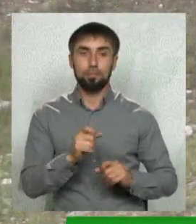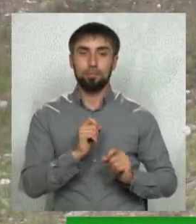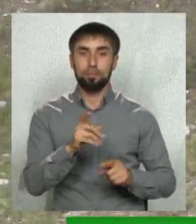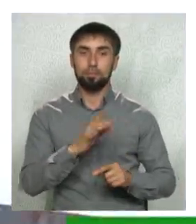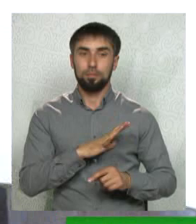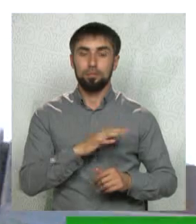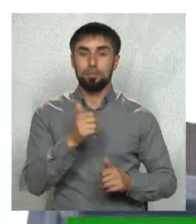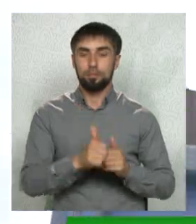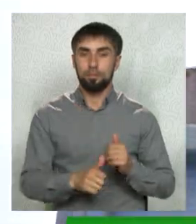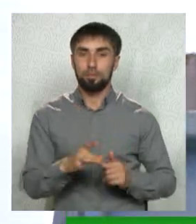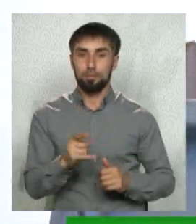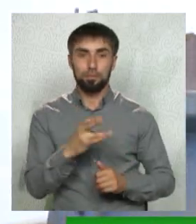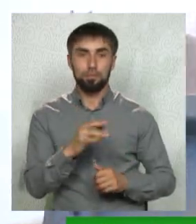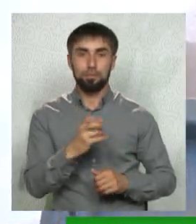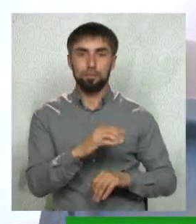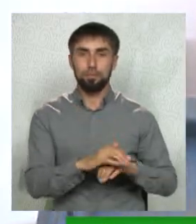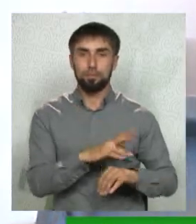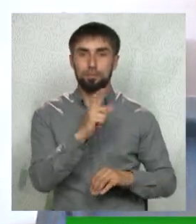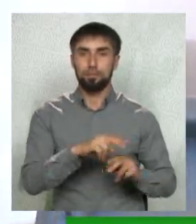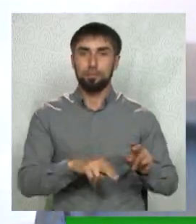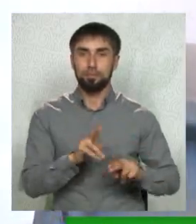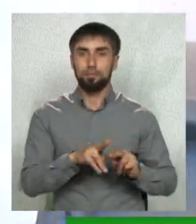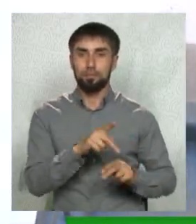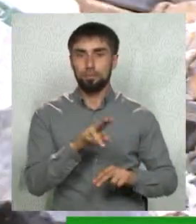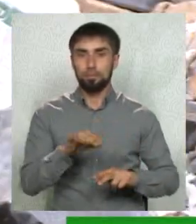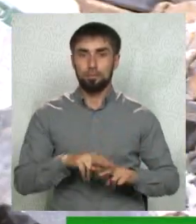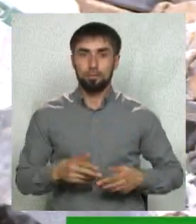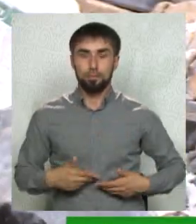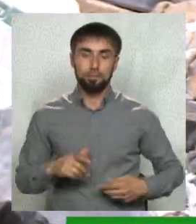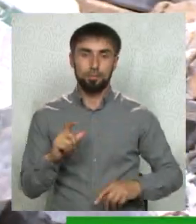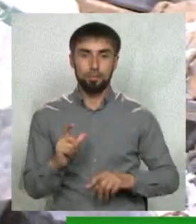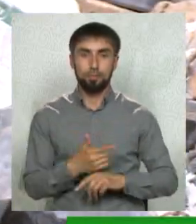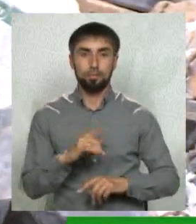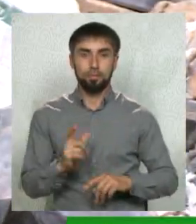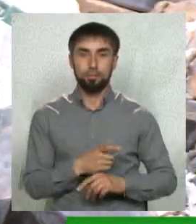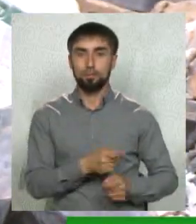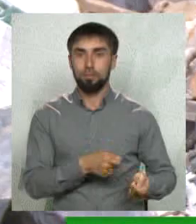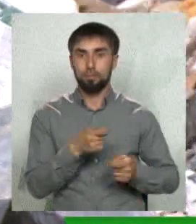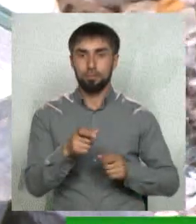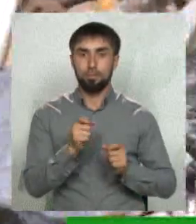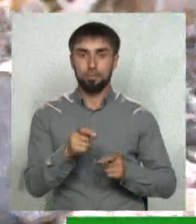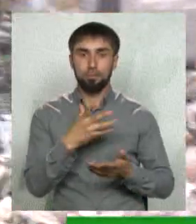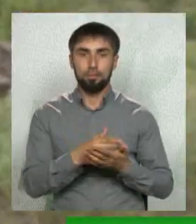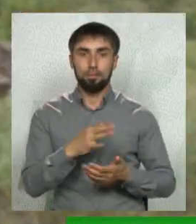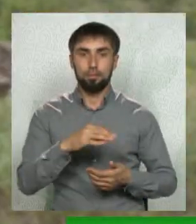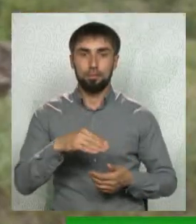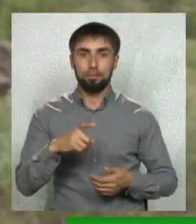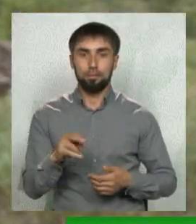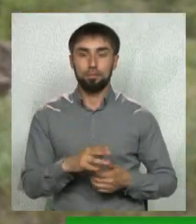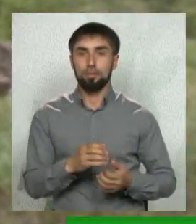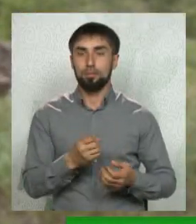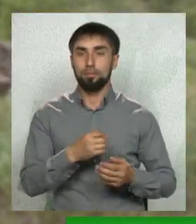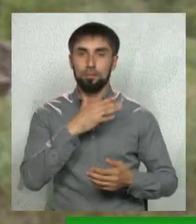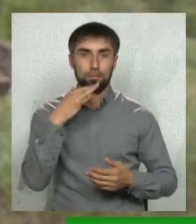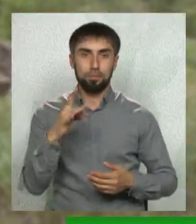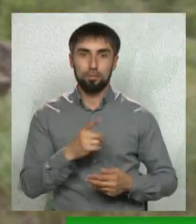вывозится периодически. Но недобросовестные строители и местные жители снова и снова привозят сюда свои отходы. Многократно